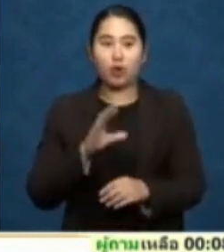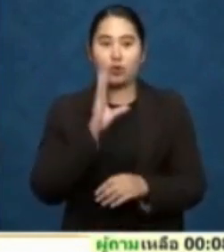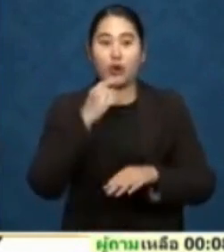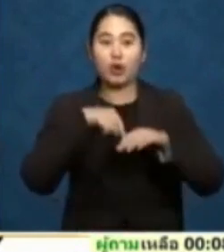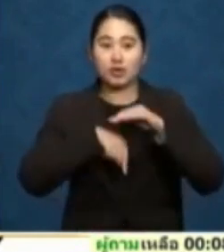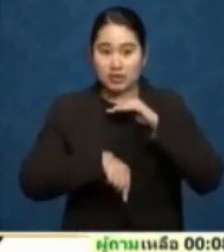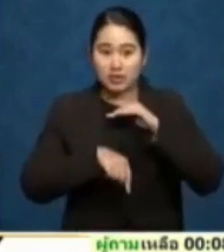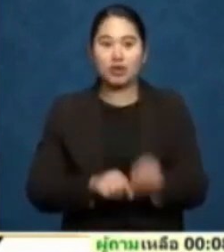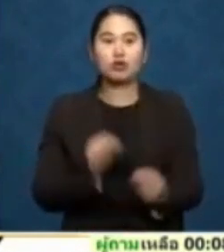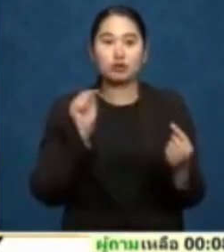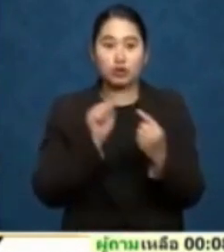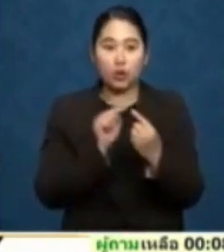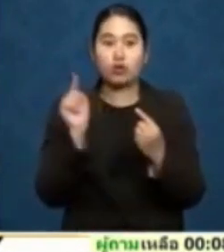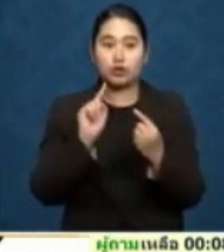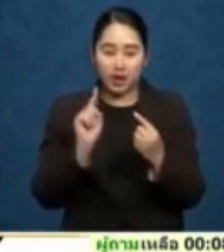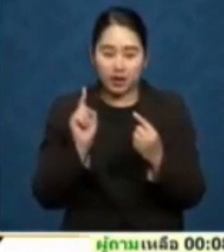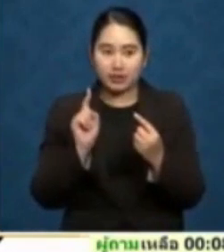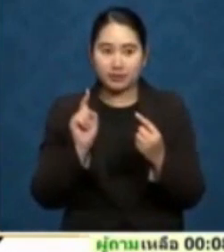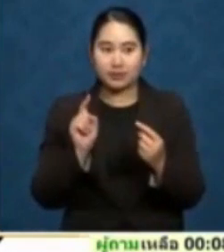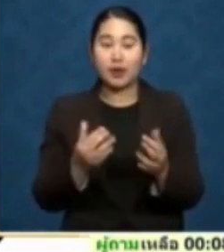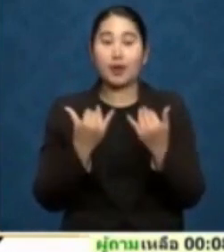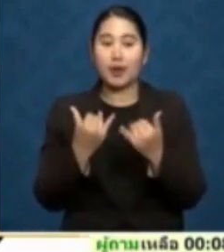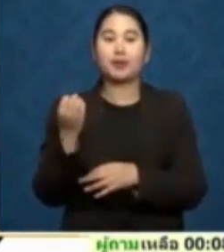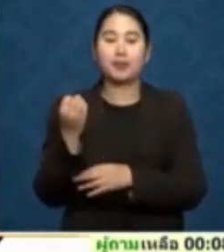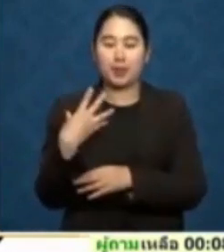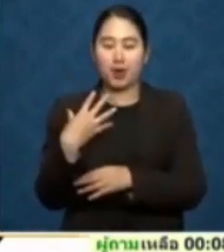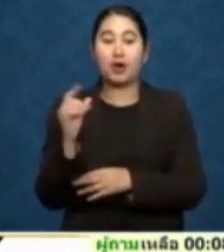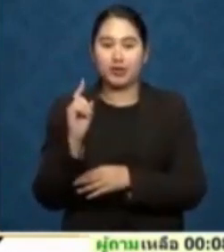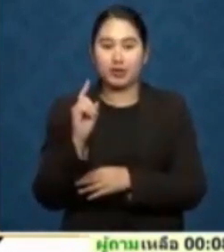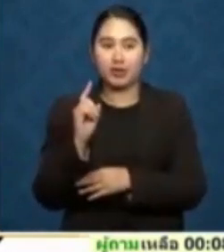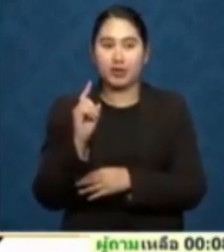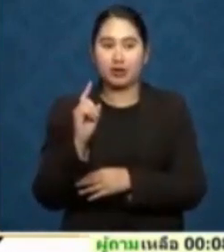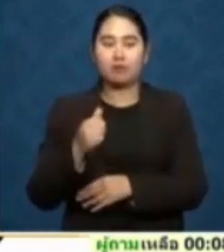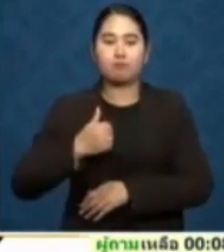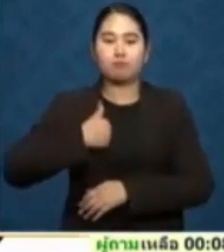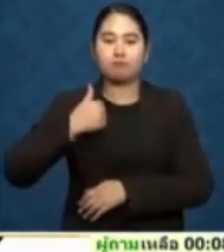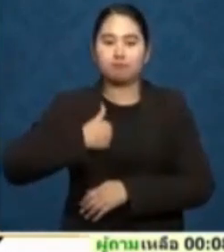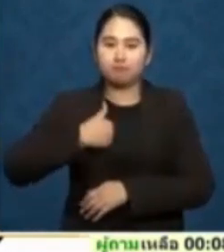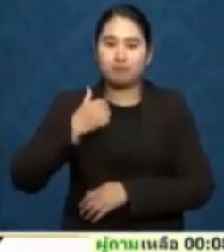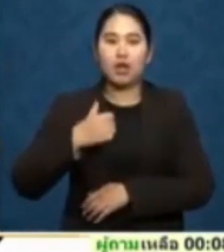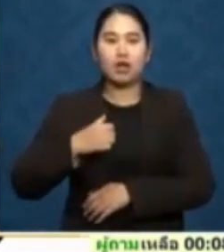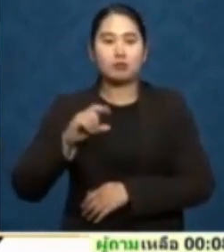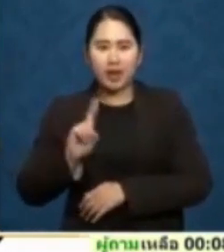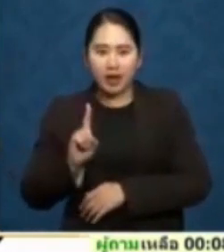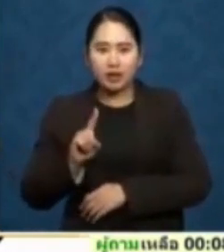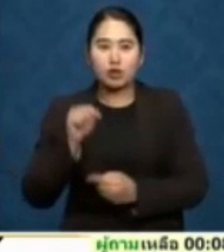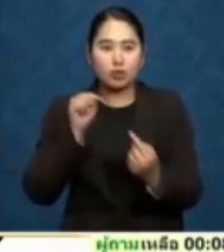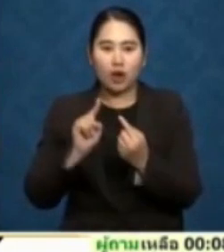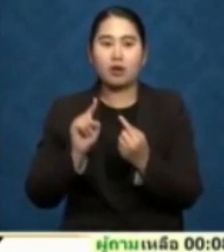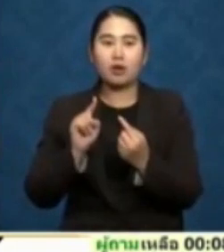งลึกว่าวันนี้ท่านบอกว่ามีมาเฟียต่างชาติที่ไหนอะไรอย่างไรท่านพูดไปรวม